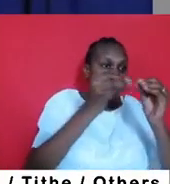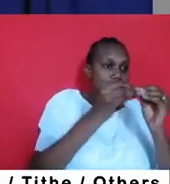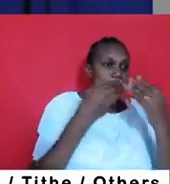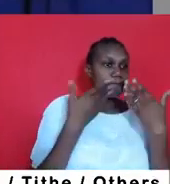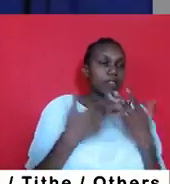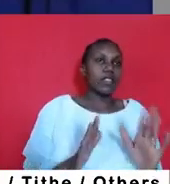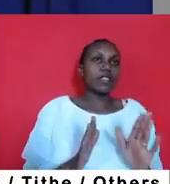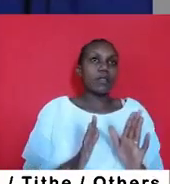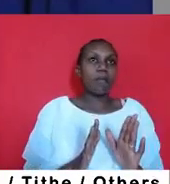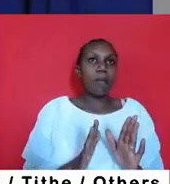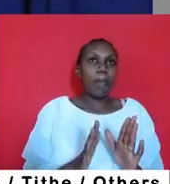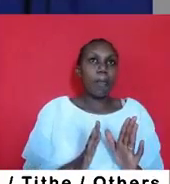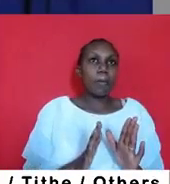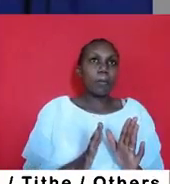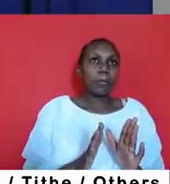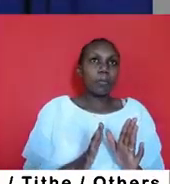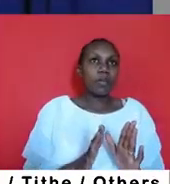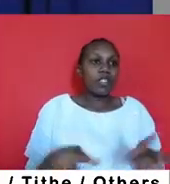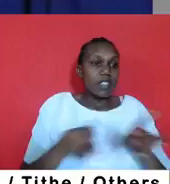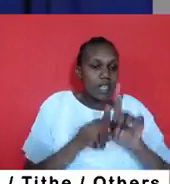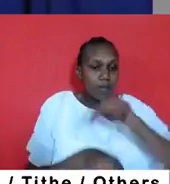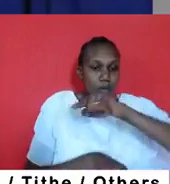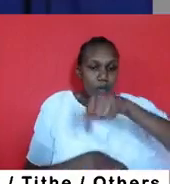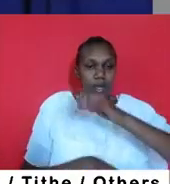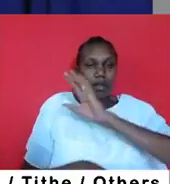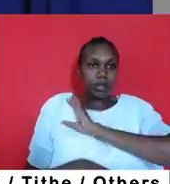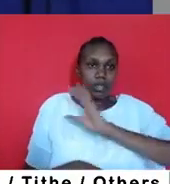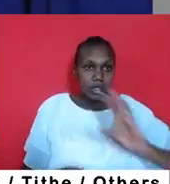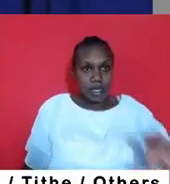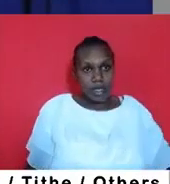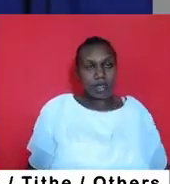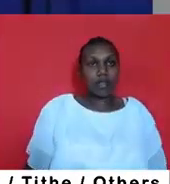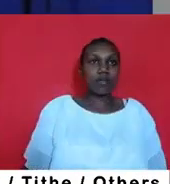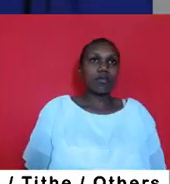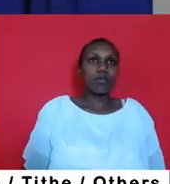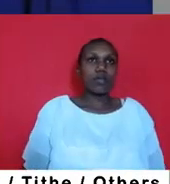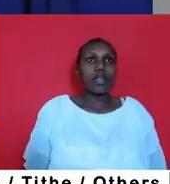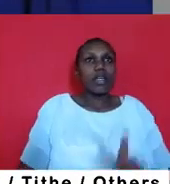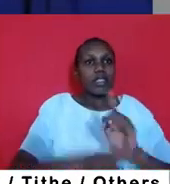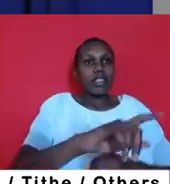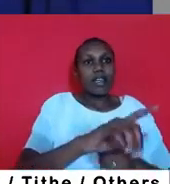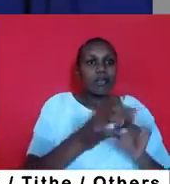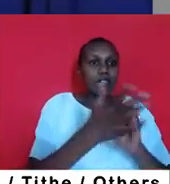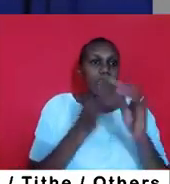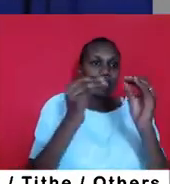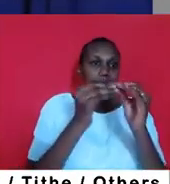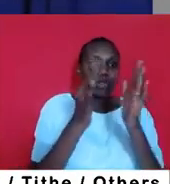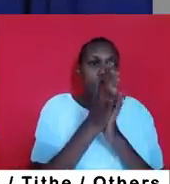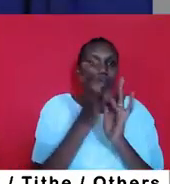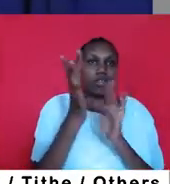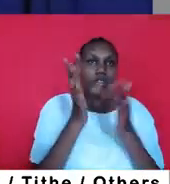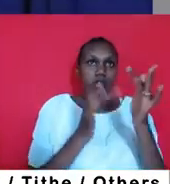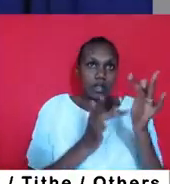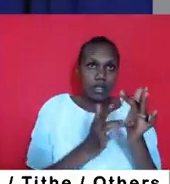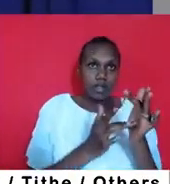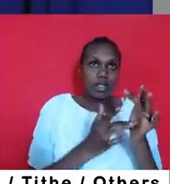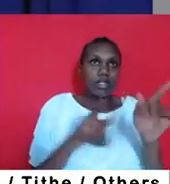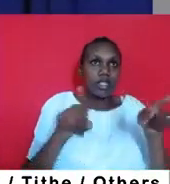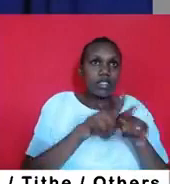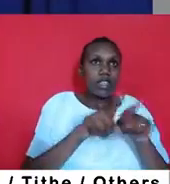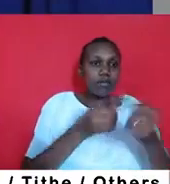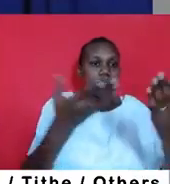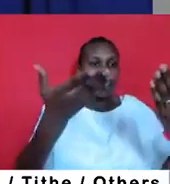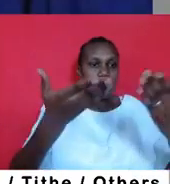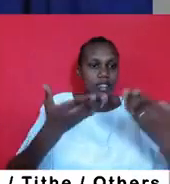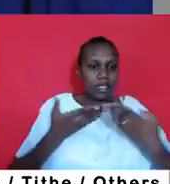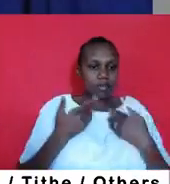yeye. Na sisi kama Wakristo, wakati tumepatana na Mungu na